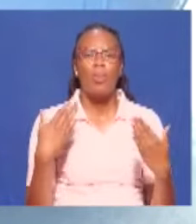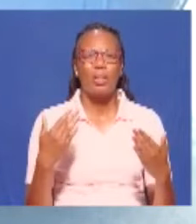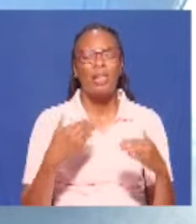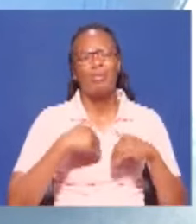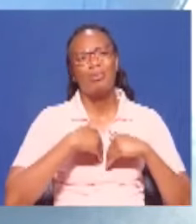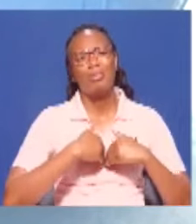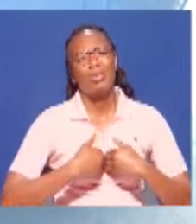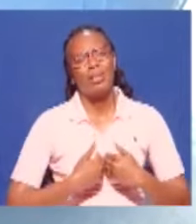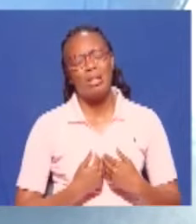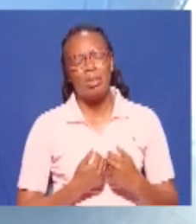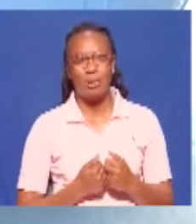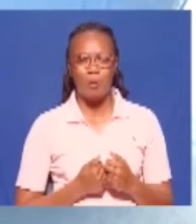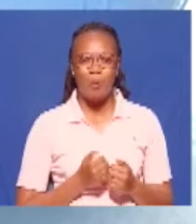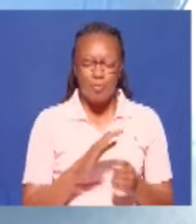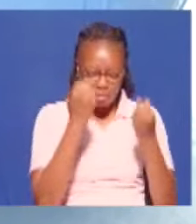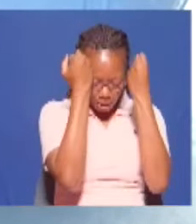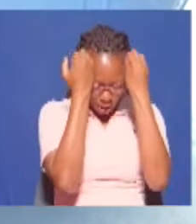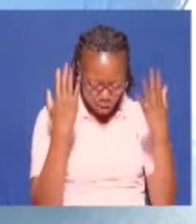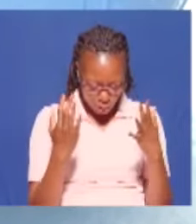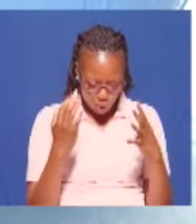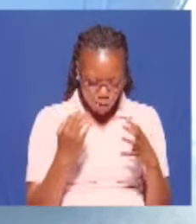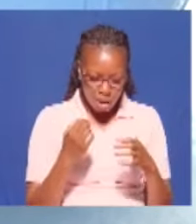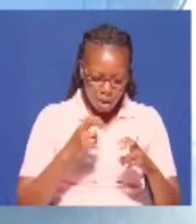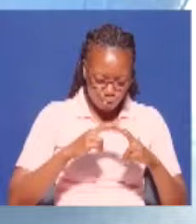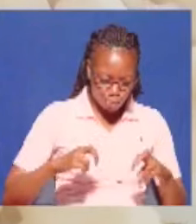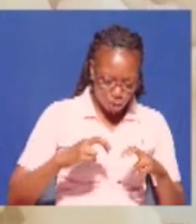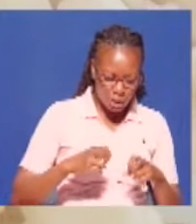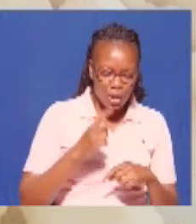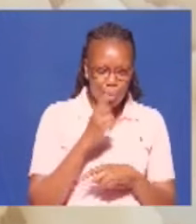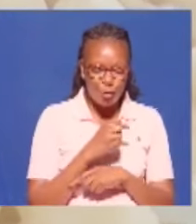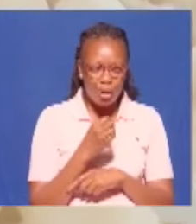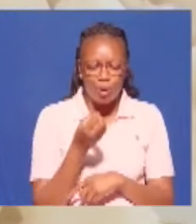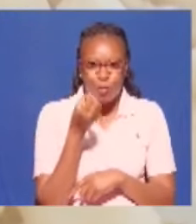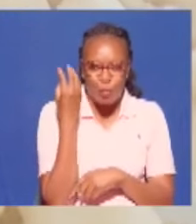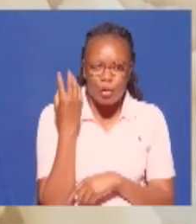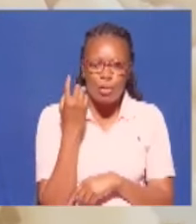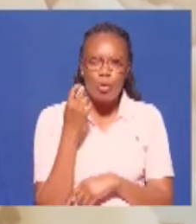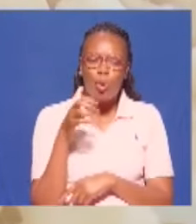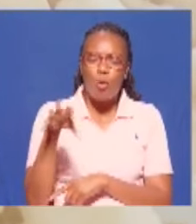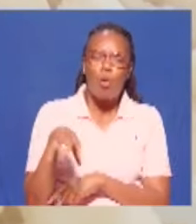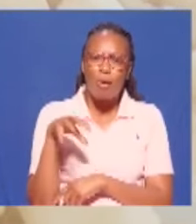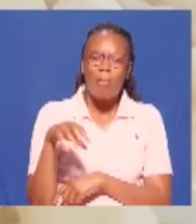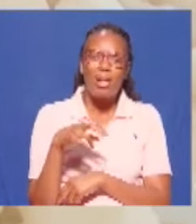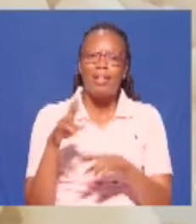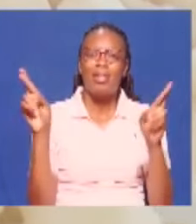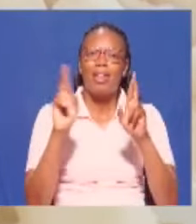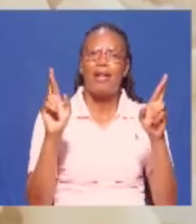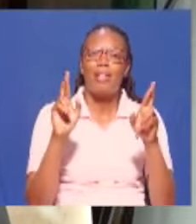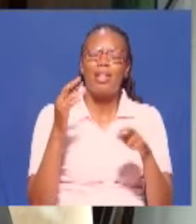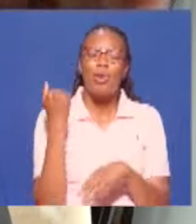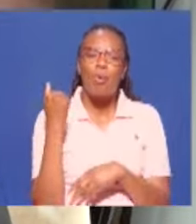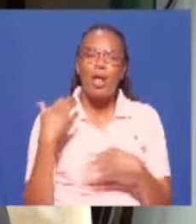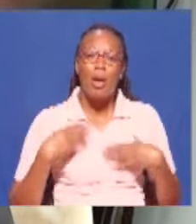Yeah. Akimaliza utafiti wake, anajua soko lake li tayari. Kwani kuna watu wengi wanaohudhuriwa na nyama.